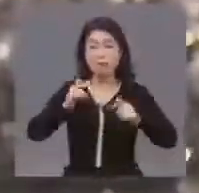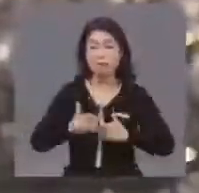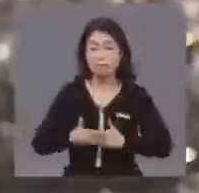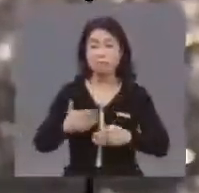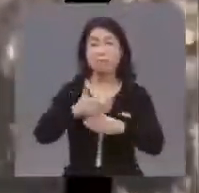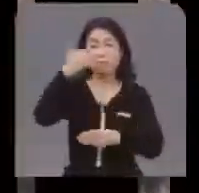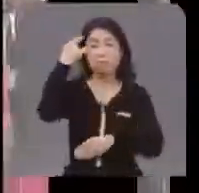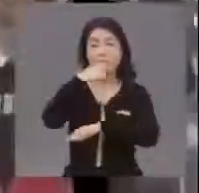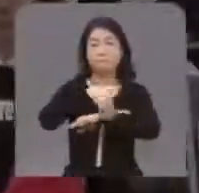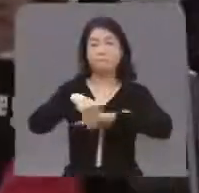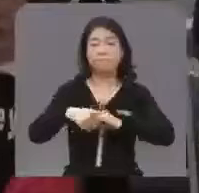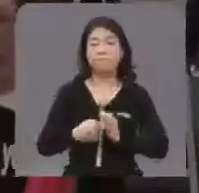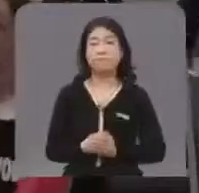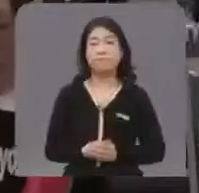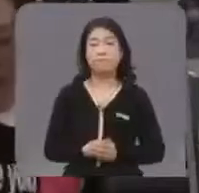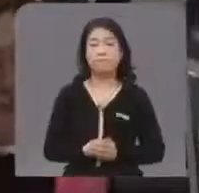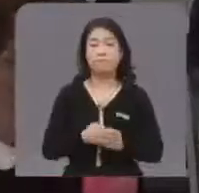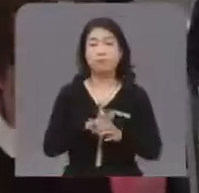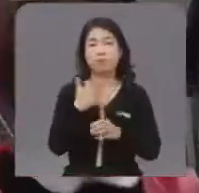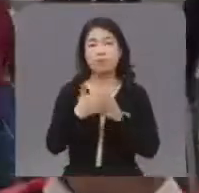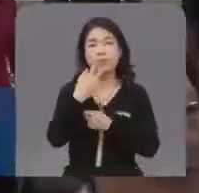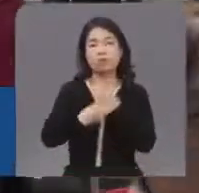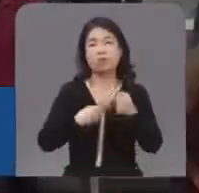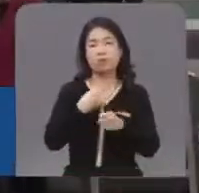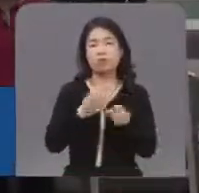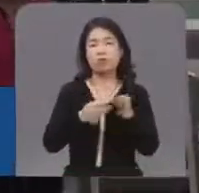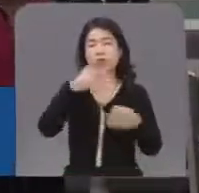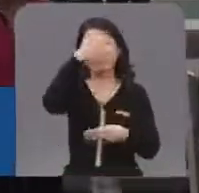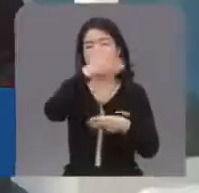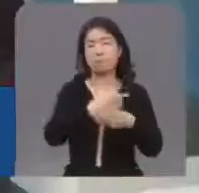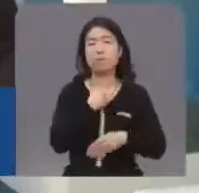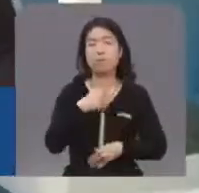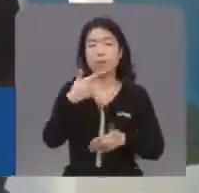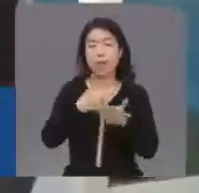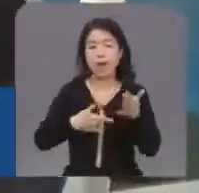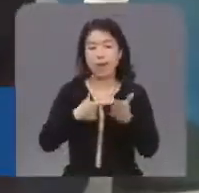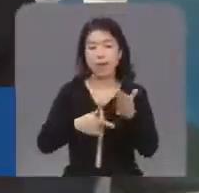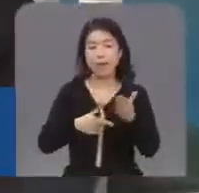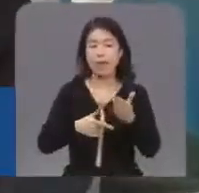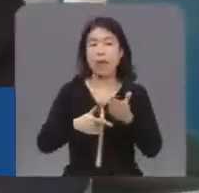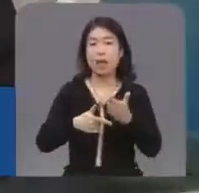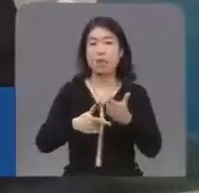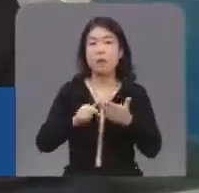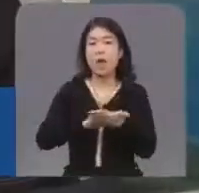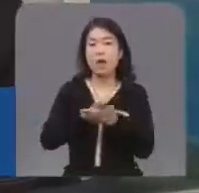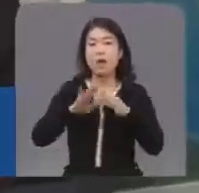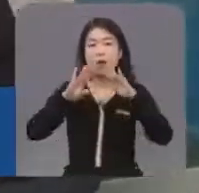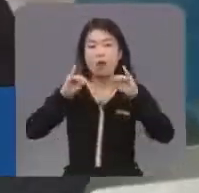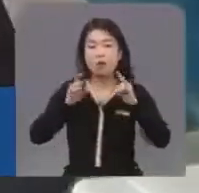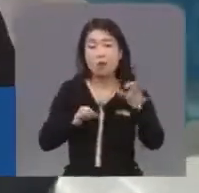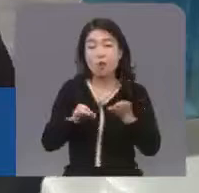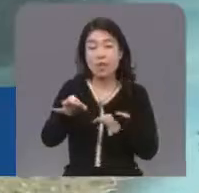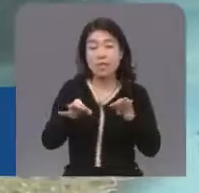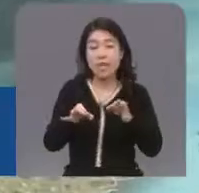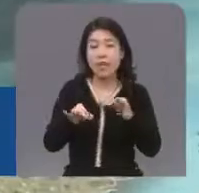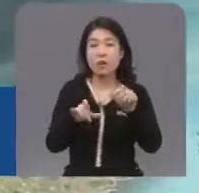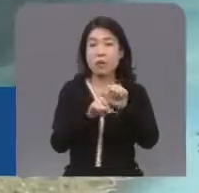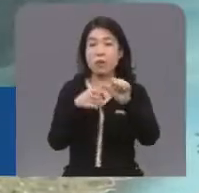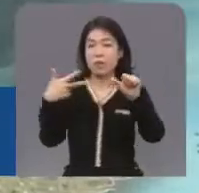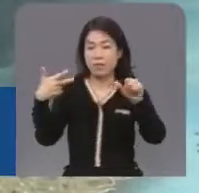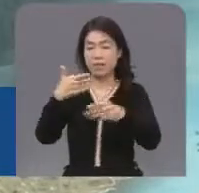진행됩니다. 코로나19로 2년 동안 운영이 중단된 강진 마량 놀토 수산시장이 다음 달 7일